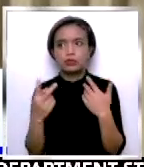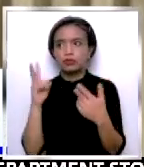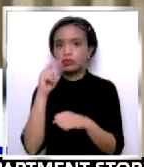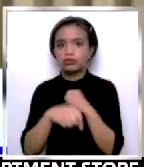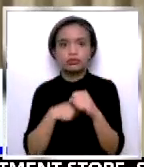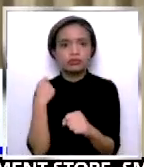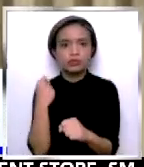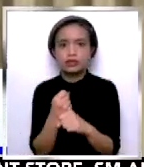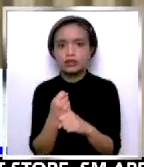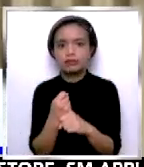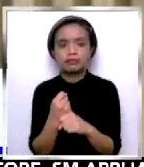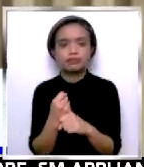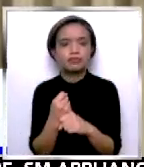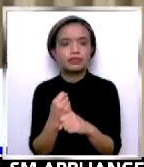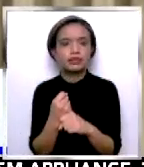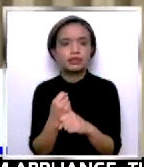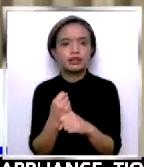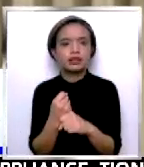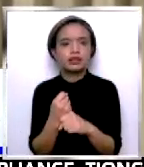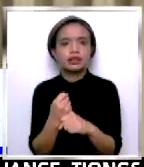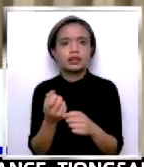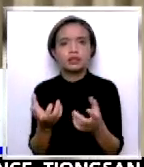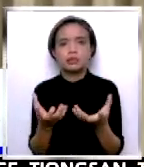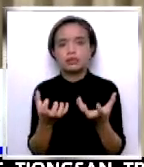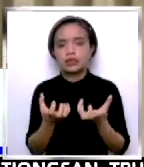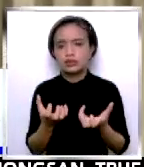You just want to go out and spend, you know.